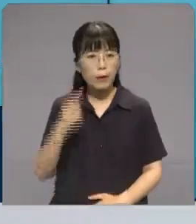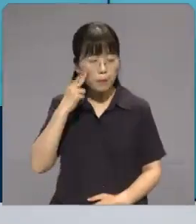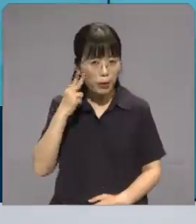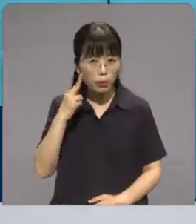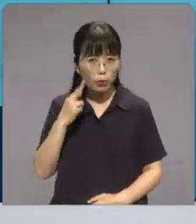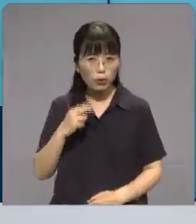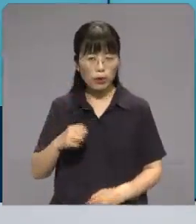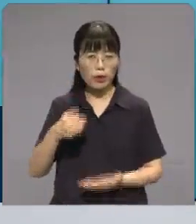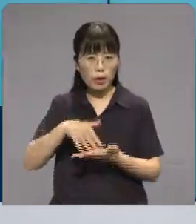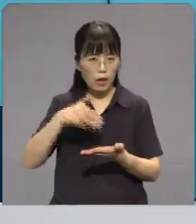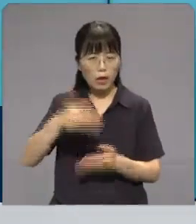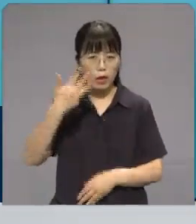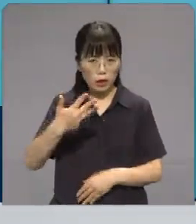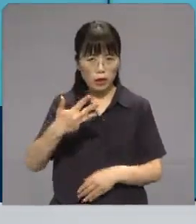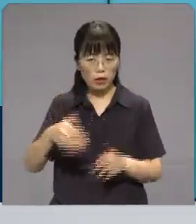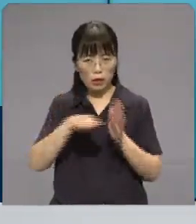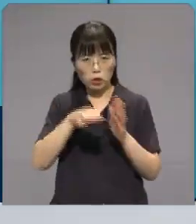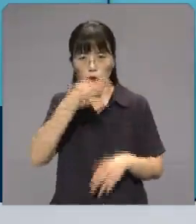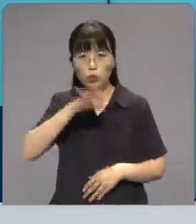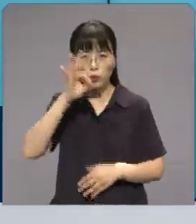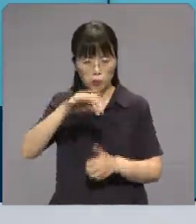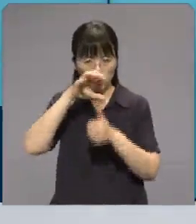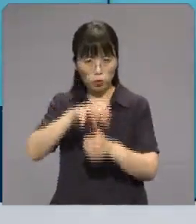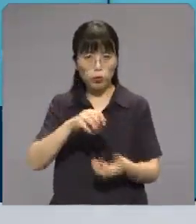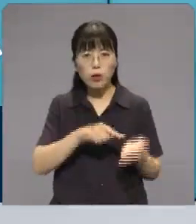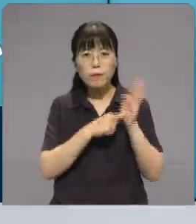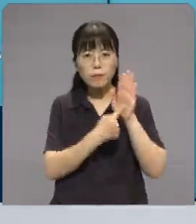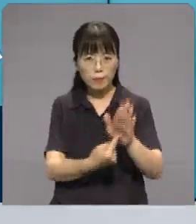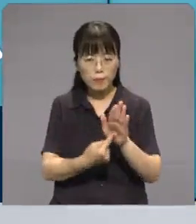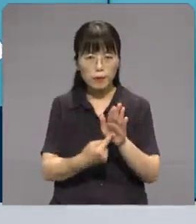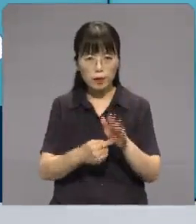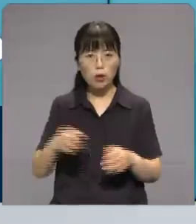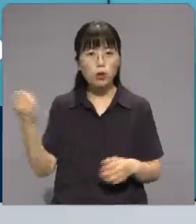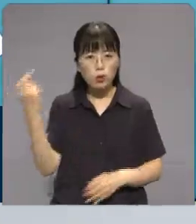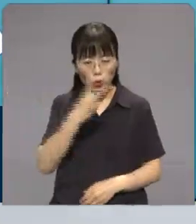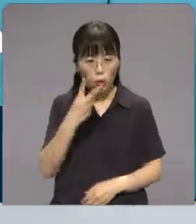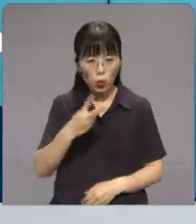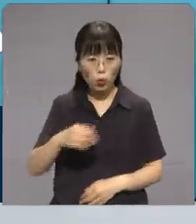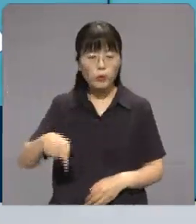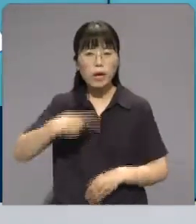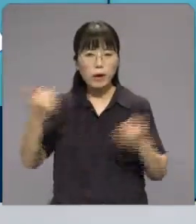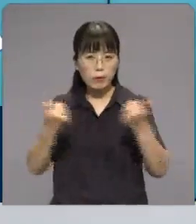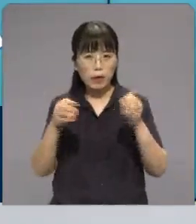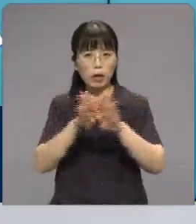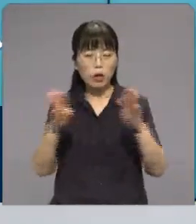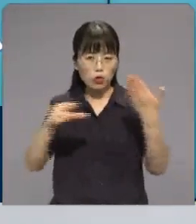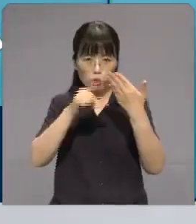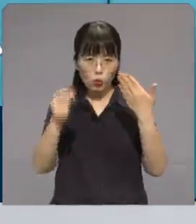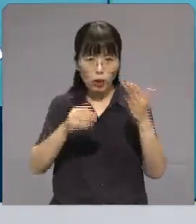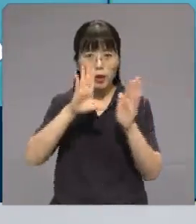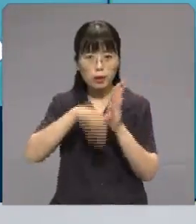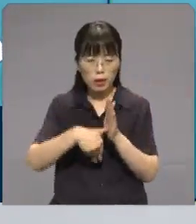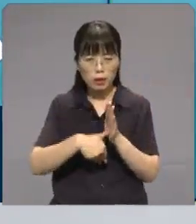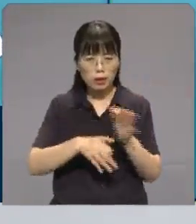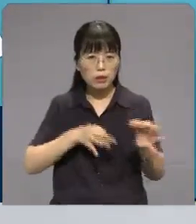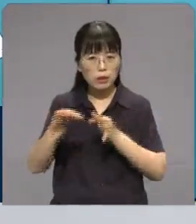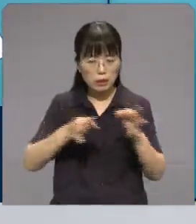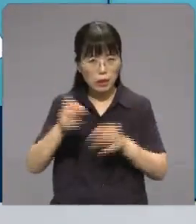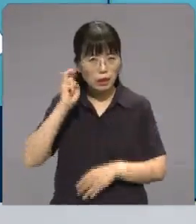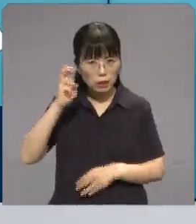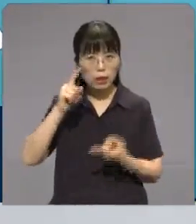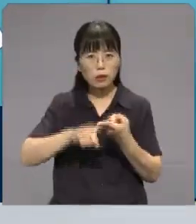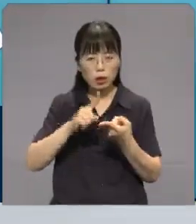미국이 여덟 차례 연속 기준 금리 동결을 발표했습니다 그러면서도 다음 회의가 열리는 9월에는 시장의